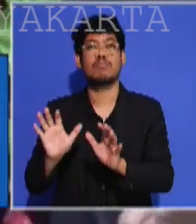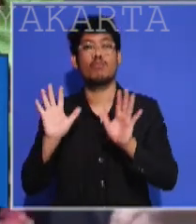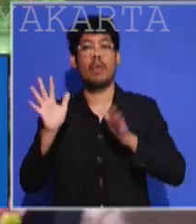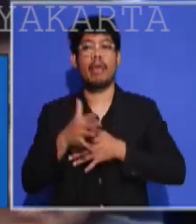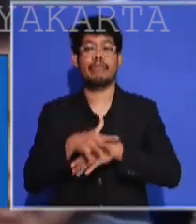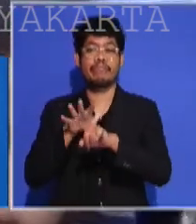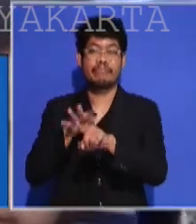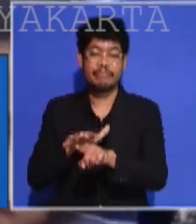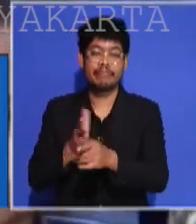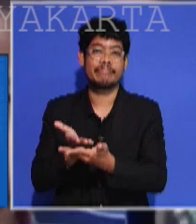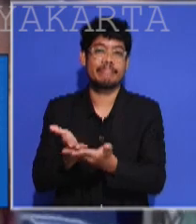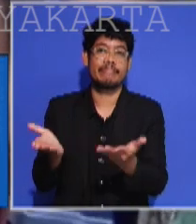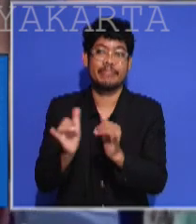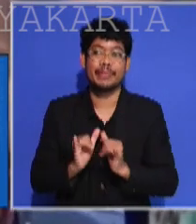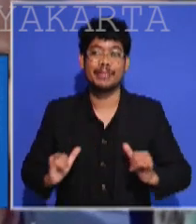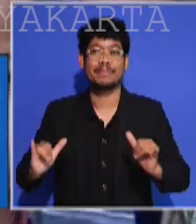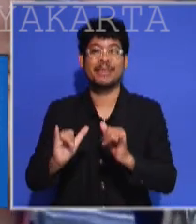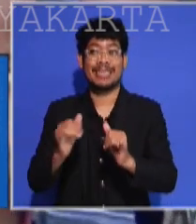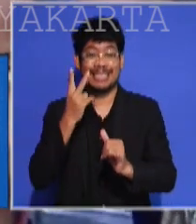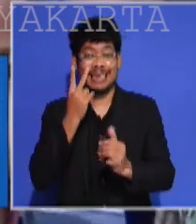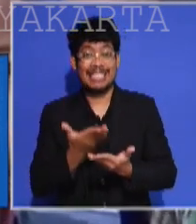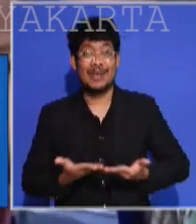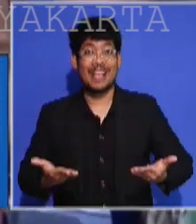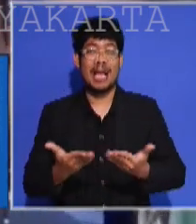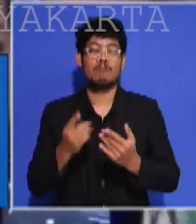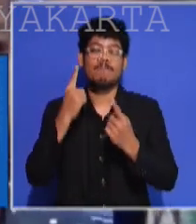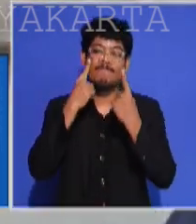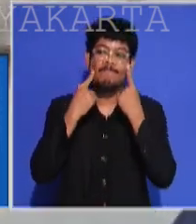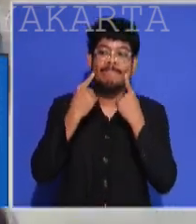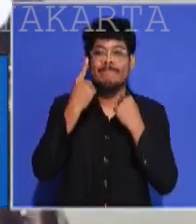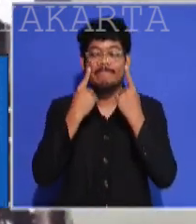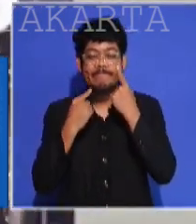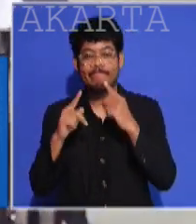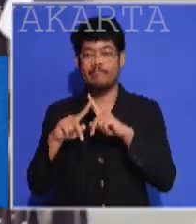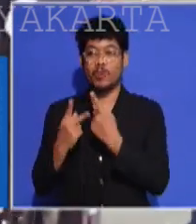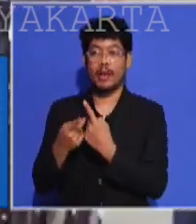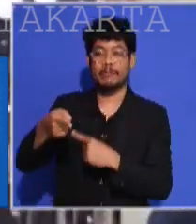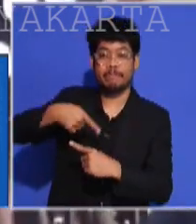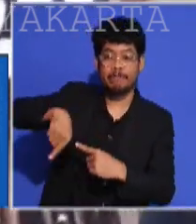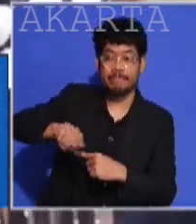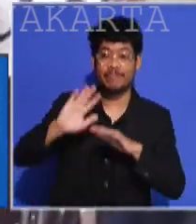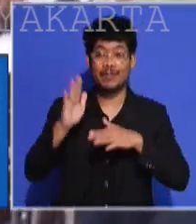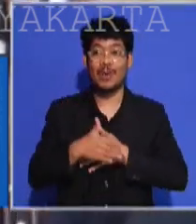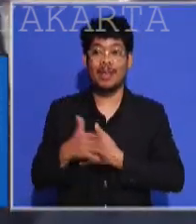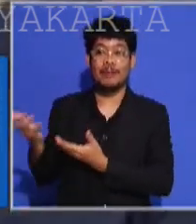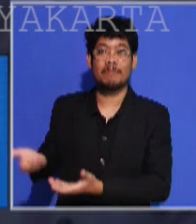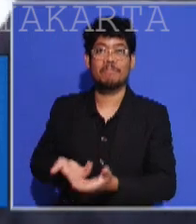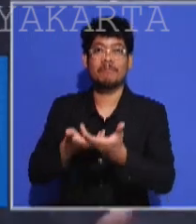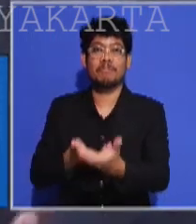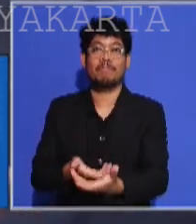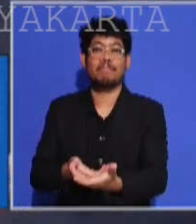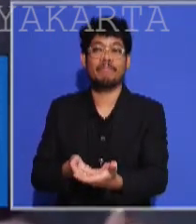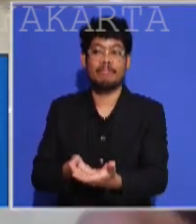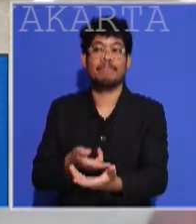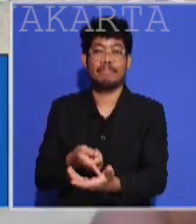disalatkan inilah suasana isak tangis keluar saat jasad ad Gunawan 25 tahun Dusun Diwa Desa Purwosari